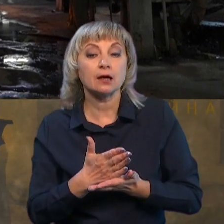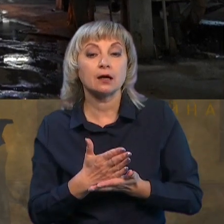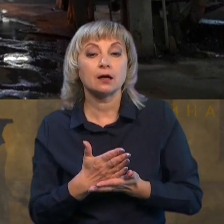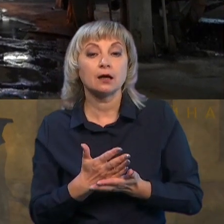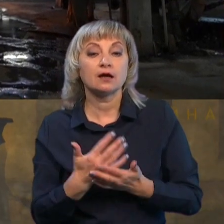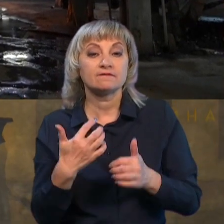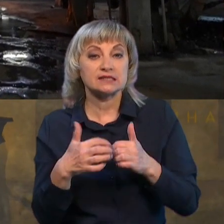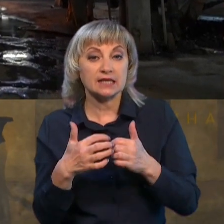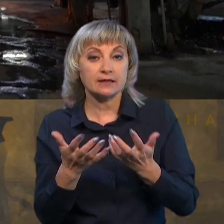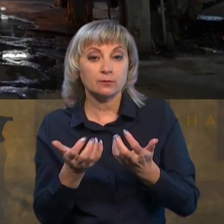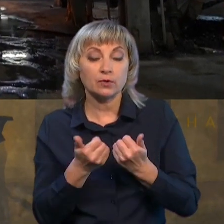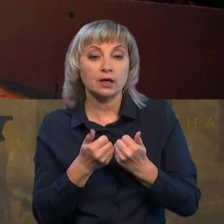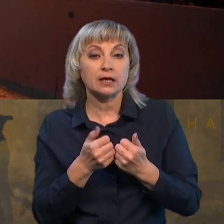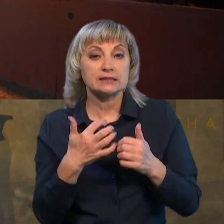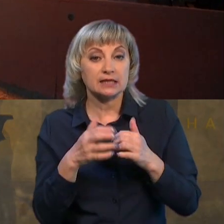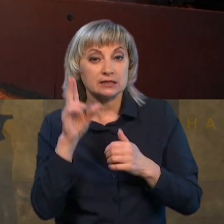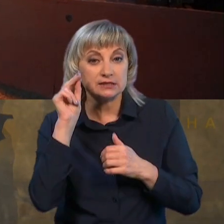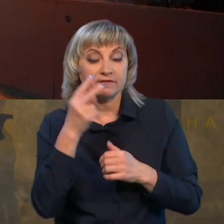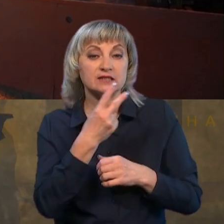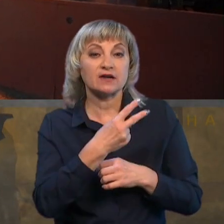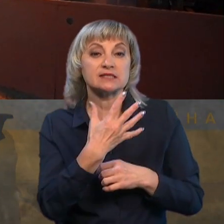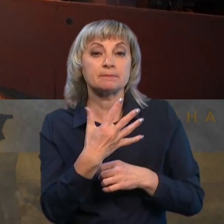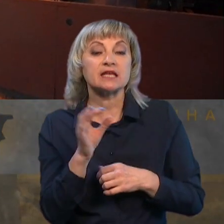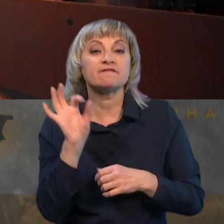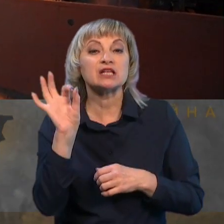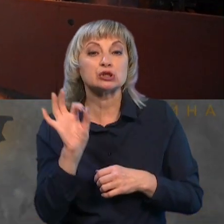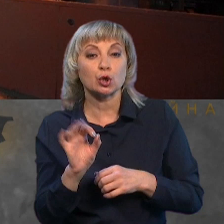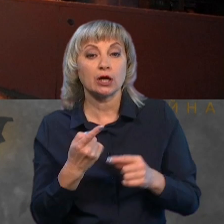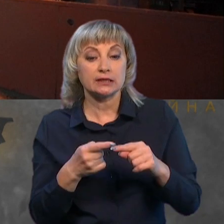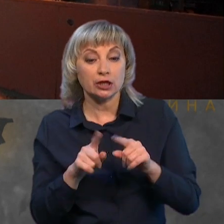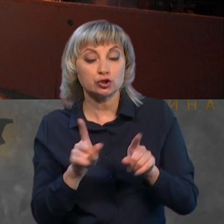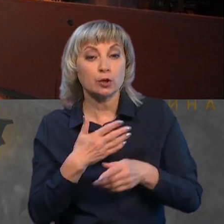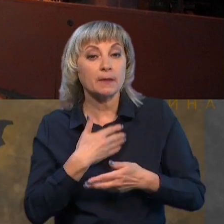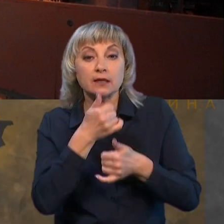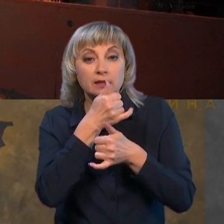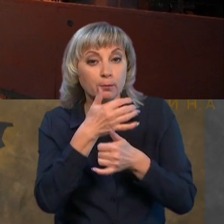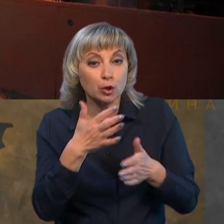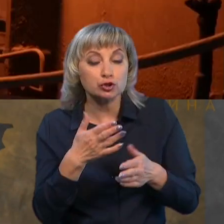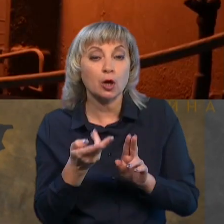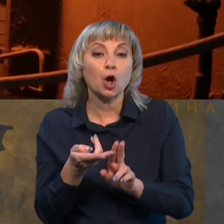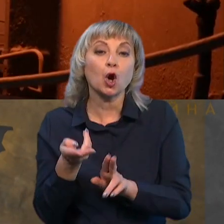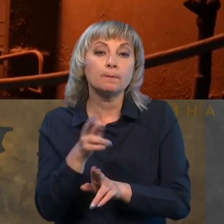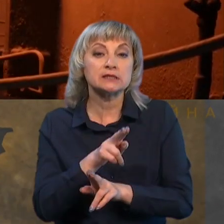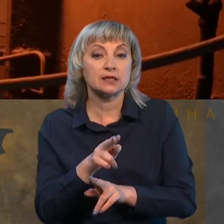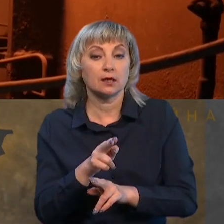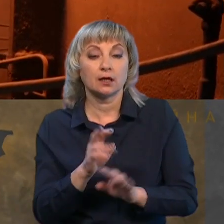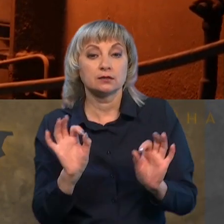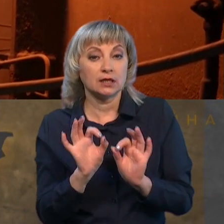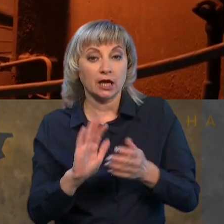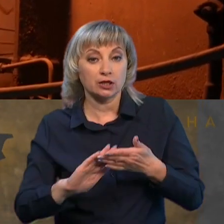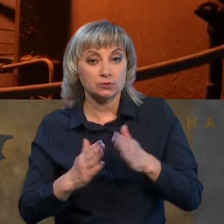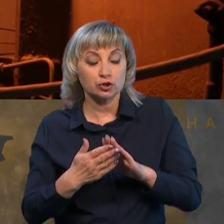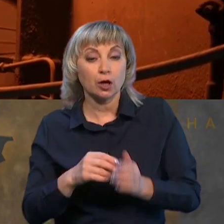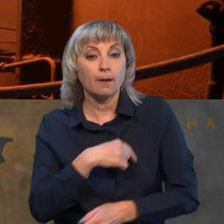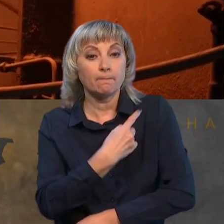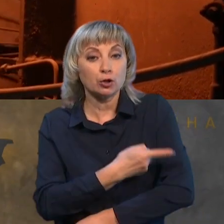візьмемо середню цифру, да, така 25%. От це те, що ми, скажімо, там не можемо компенсувати жодним чином